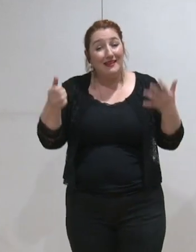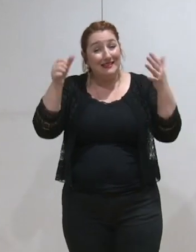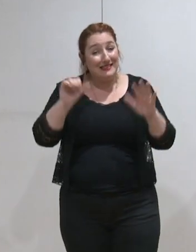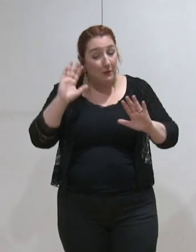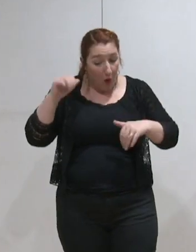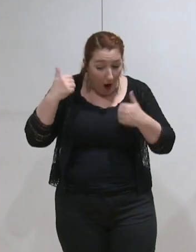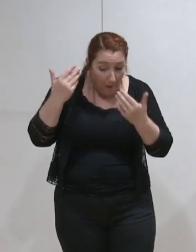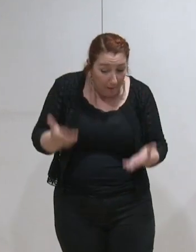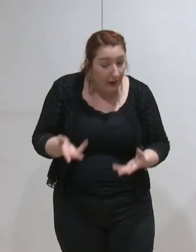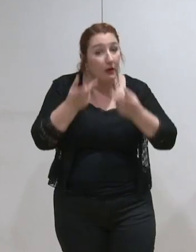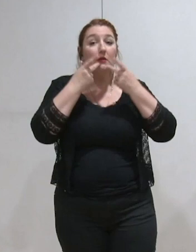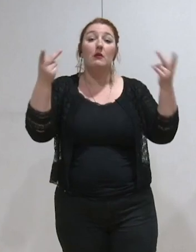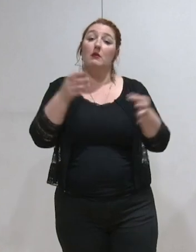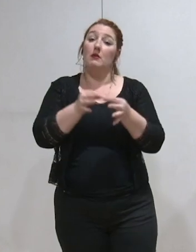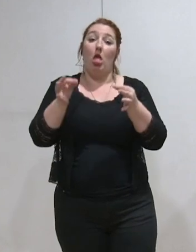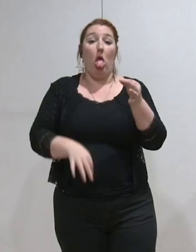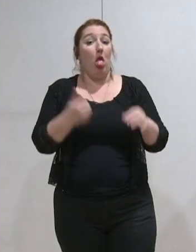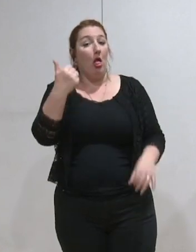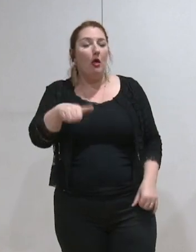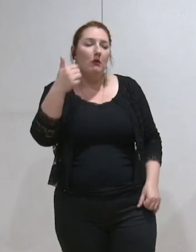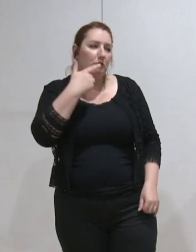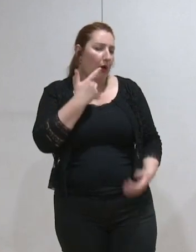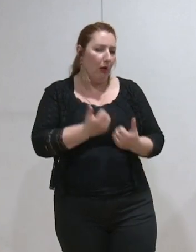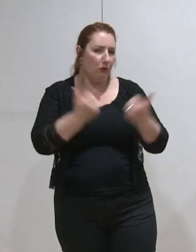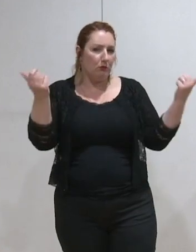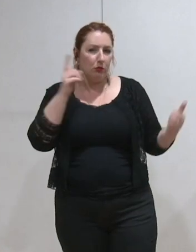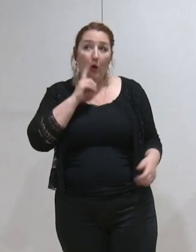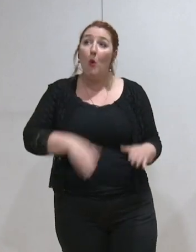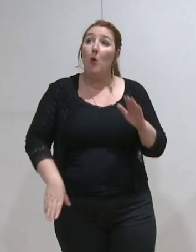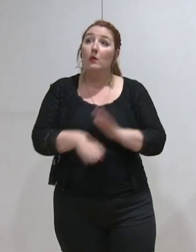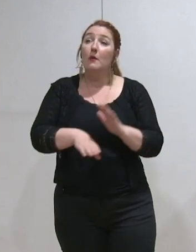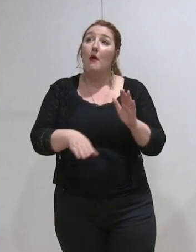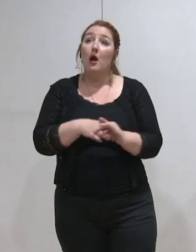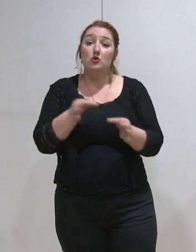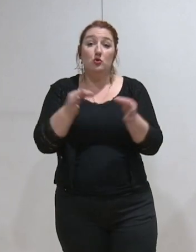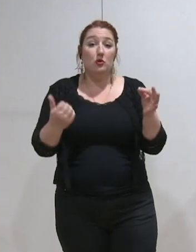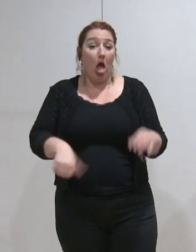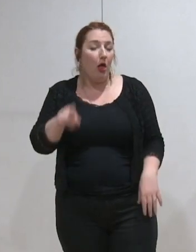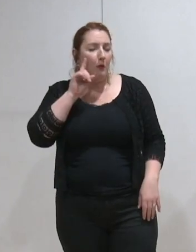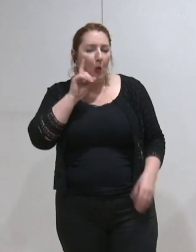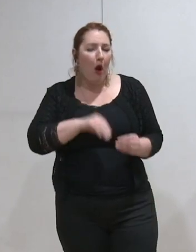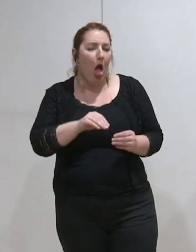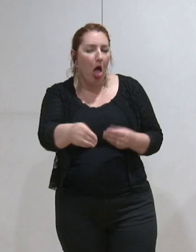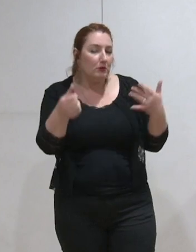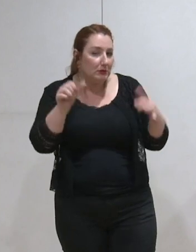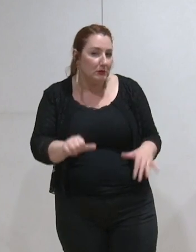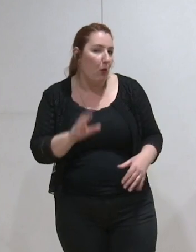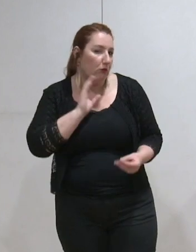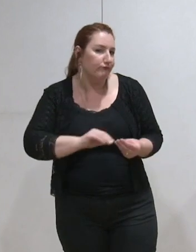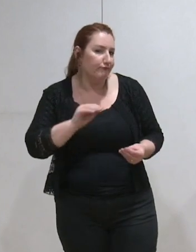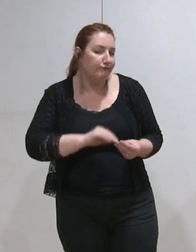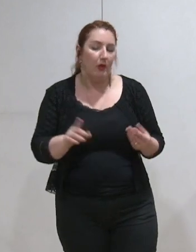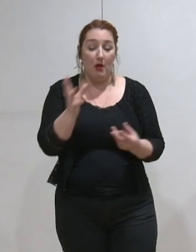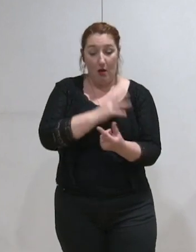d'autre choix d'abord c'est un peu contradictoire parce qu'il y avait pas eu d'autes solution si dès le départ il y a pas d'autre solution on se demande pourquoi vous avez attendu 6 mois et d'autre part comme vous